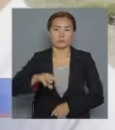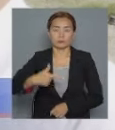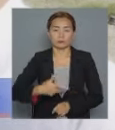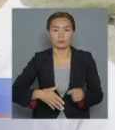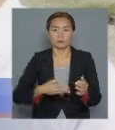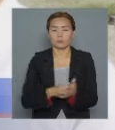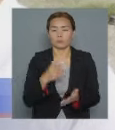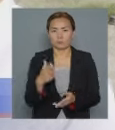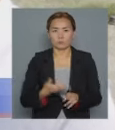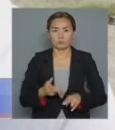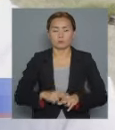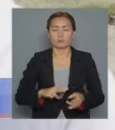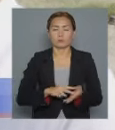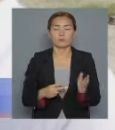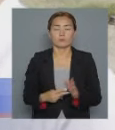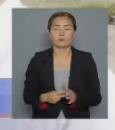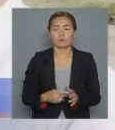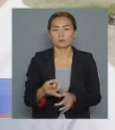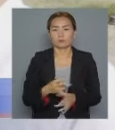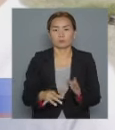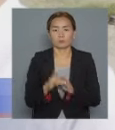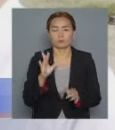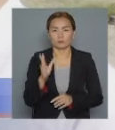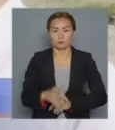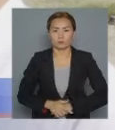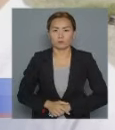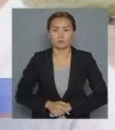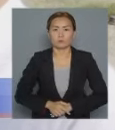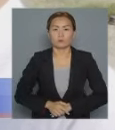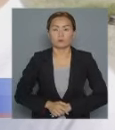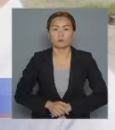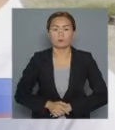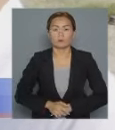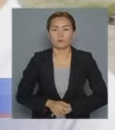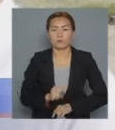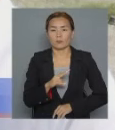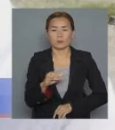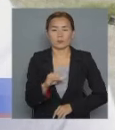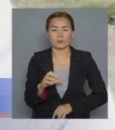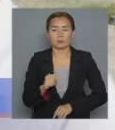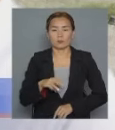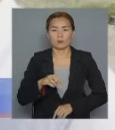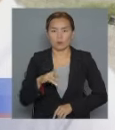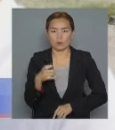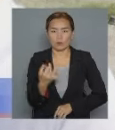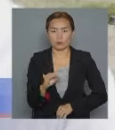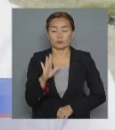бөлініп, аталған жоба бойынша мердігер анықталды. Мердігер Атырау Инжстрой жауапкершілігі шектеулі